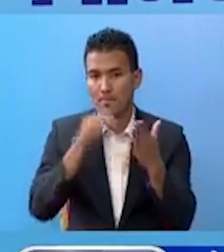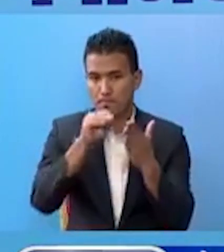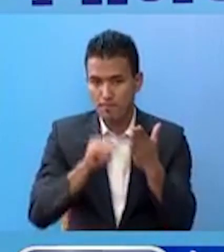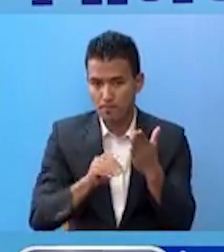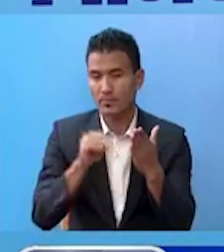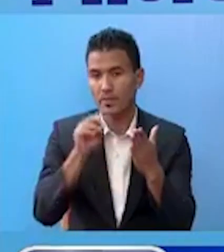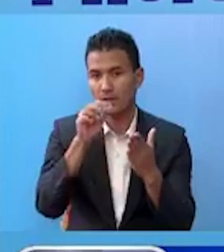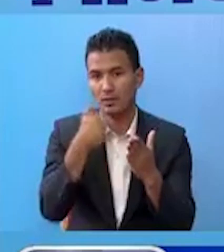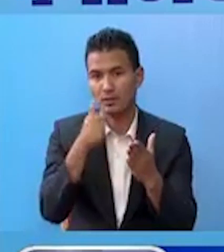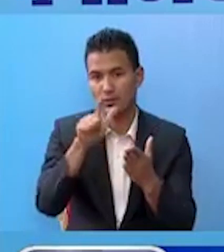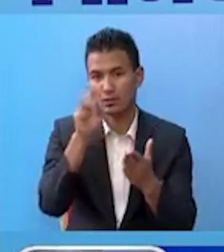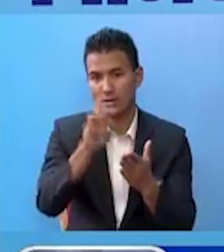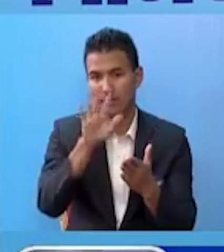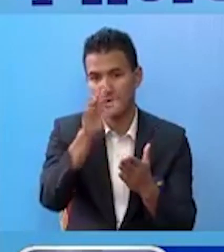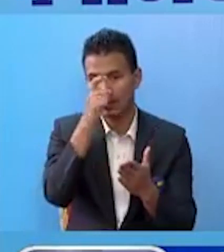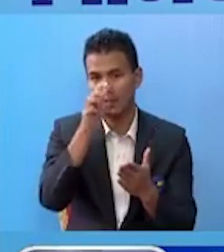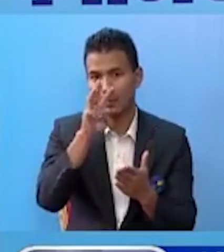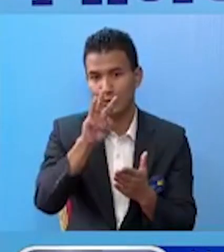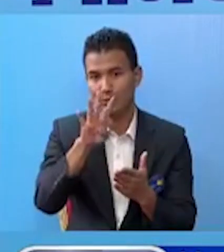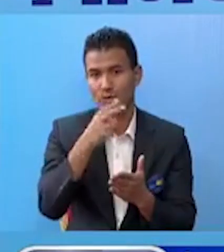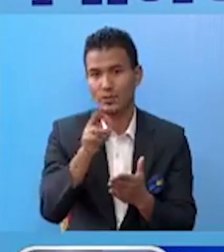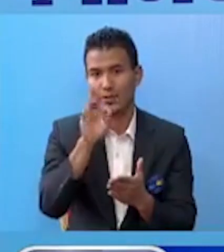संख्या 67,534 छ।